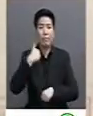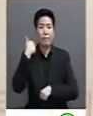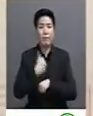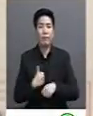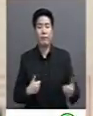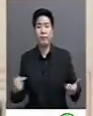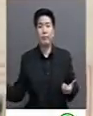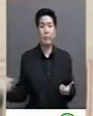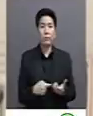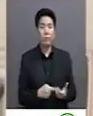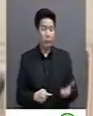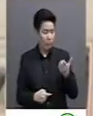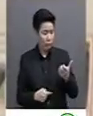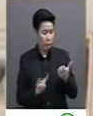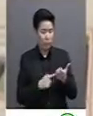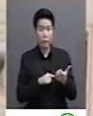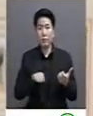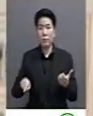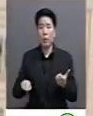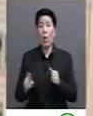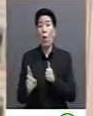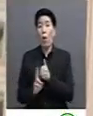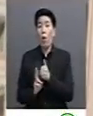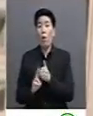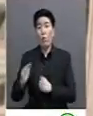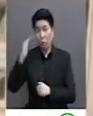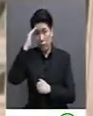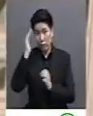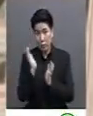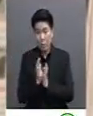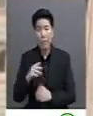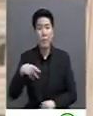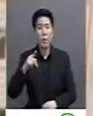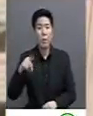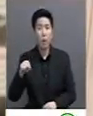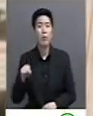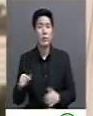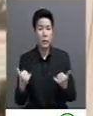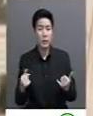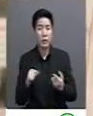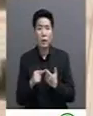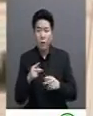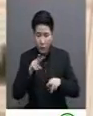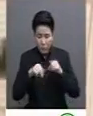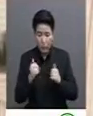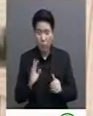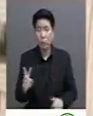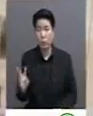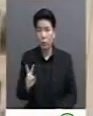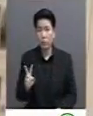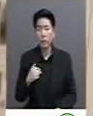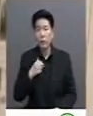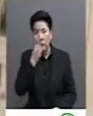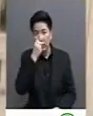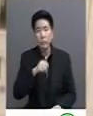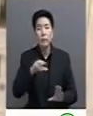าและพลตำรวจตรีสุทินทรัพย์ม่วงผู้บังคับการปราบปรามชุดสืบสวนก็ทั้งสองท่านลองเข้า